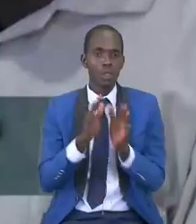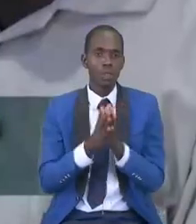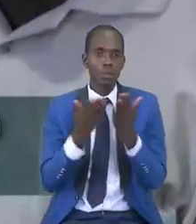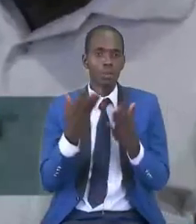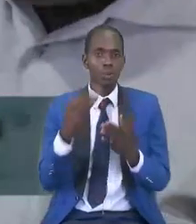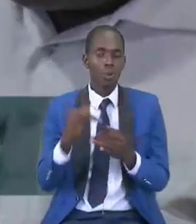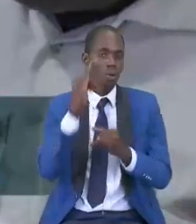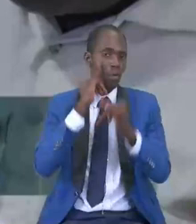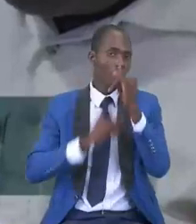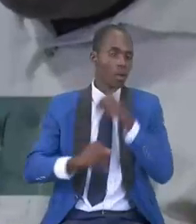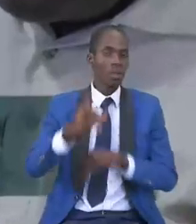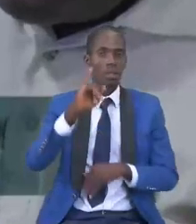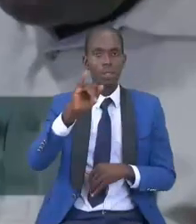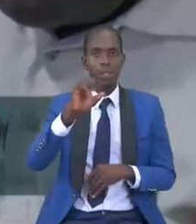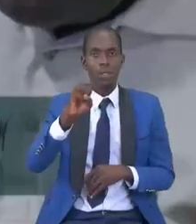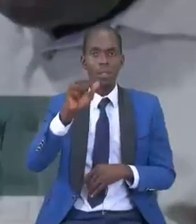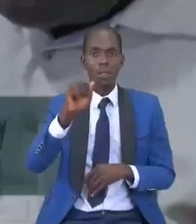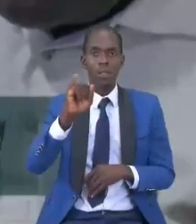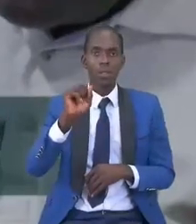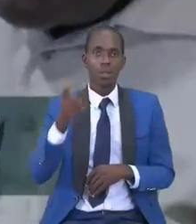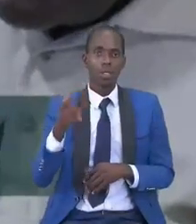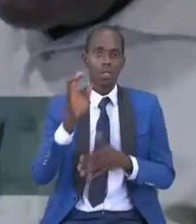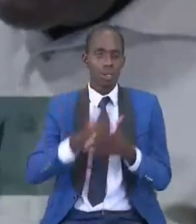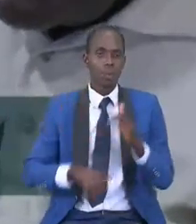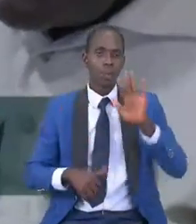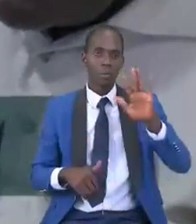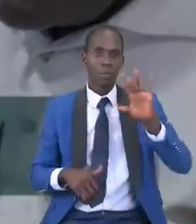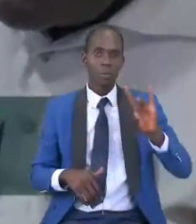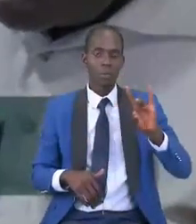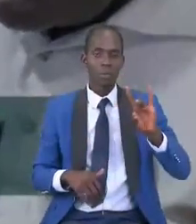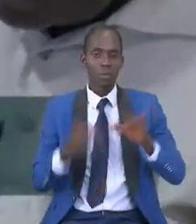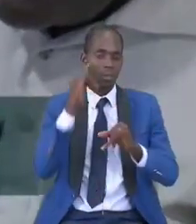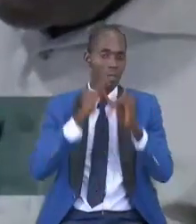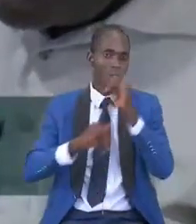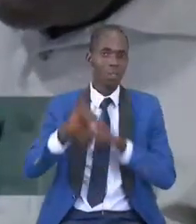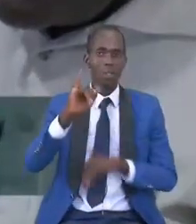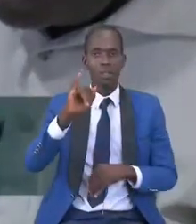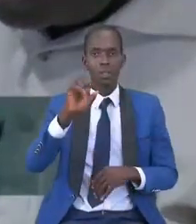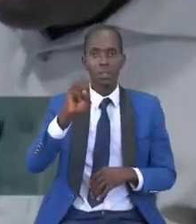Voyons Ésaïe au chapitre 58, verset 1.